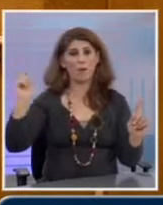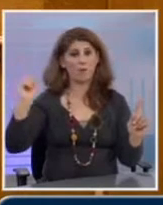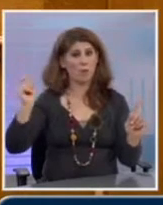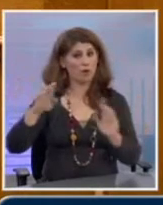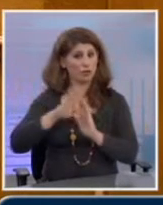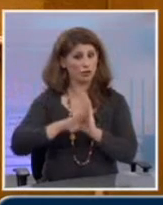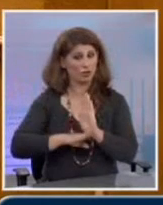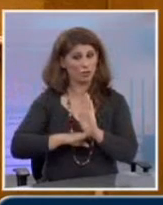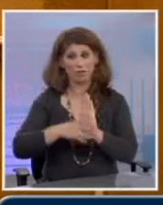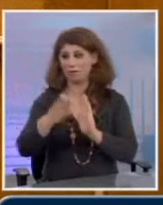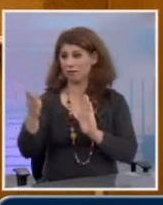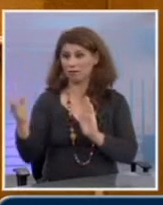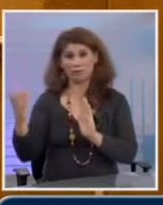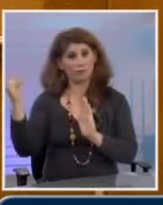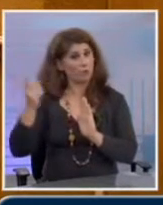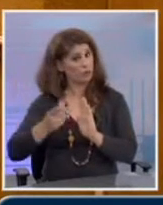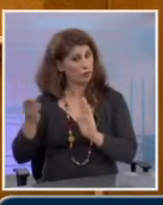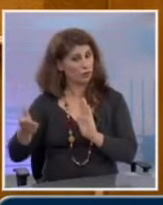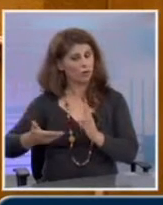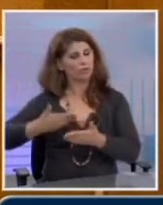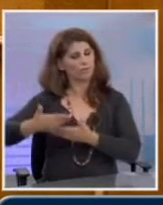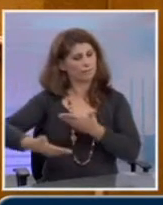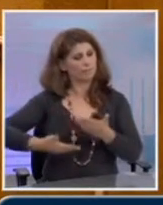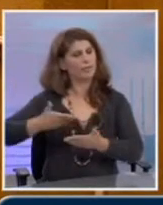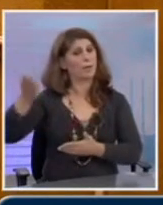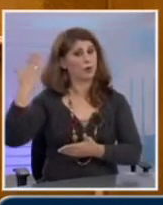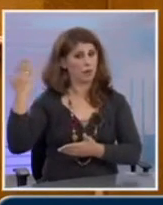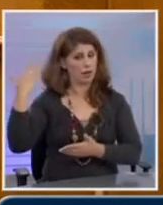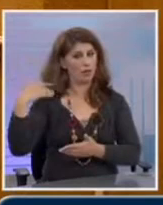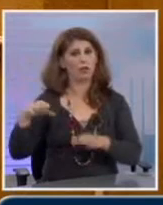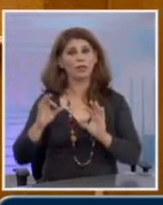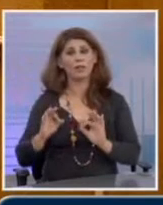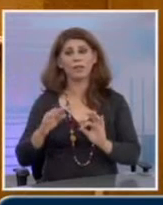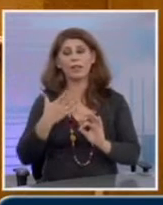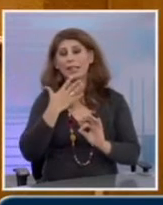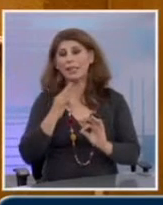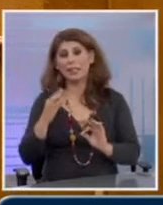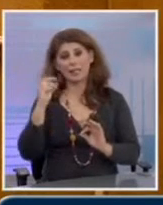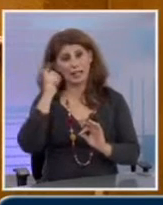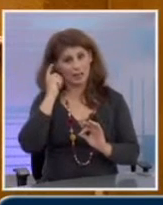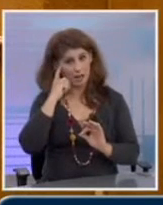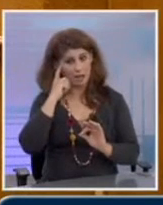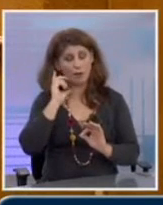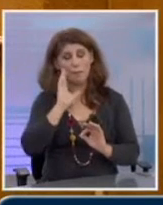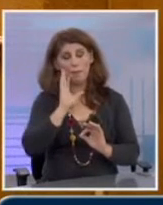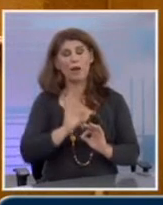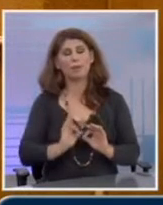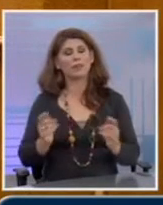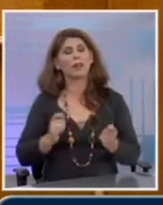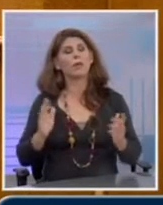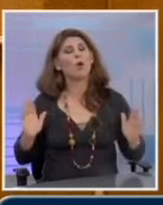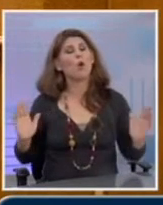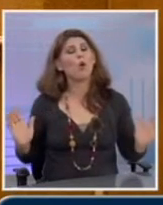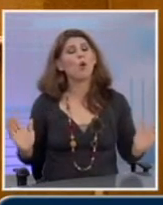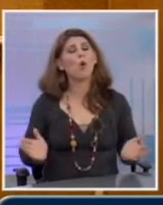εσείς είσαστε μέρος του και το έχετε αναπαράξει κατά το παρελθόν, και βεβαίως επειδή έχει καταλάβει ότι πραγματικά κάναμε ό,τι μπορούσαμε.